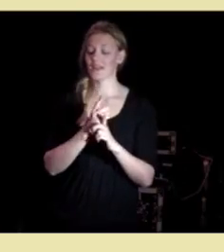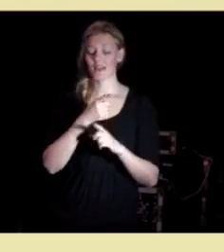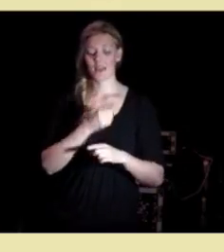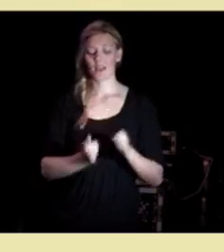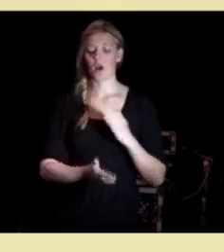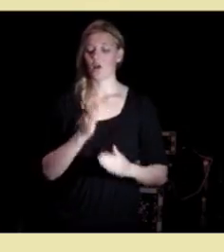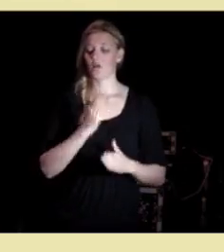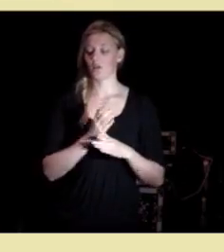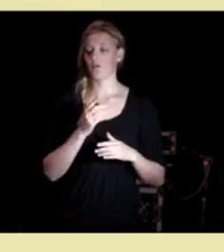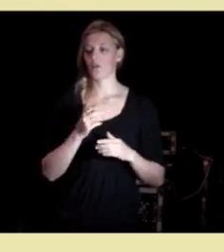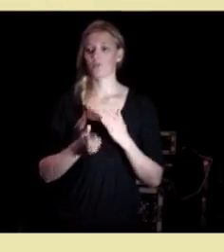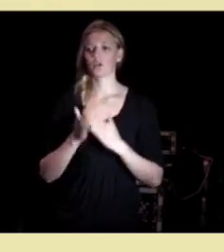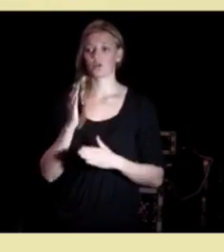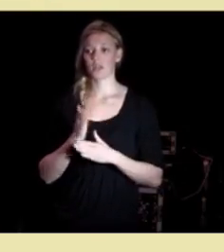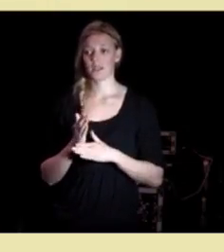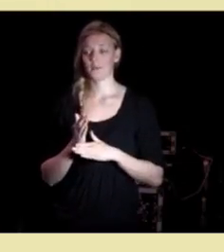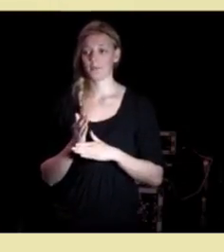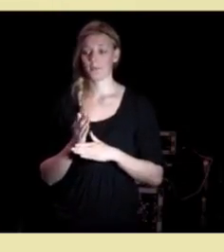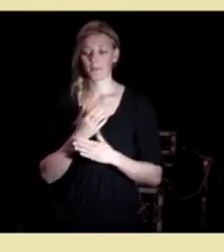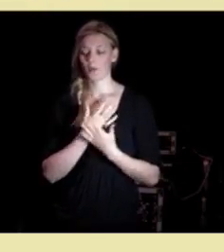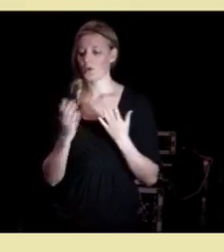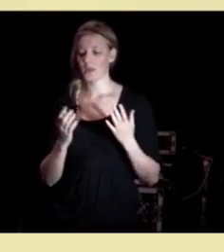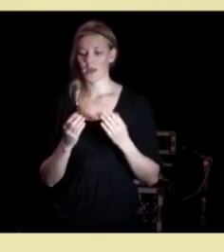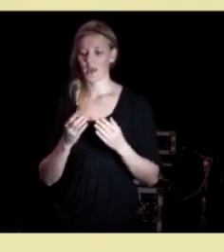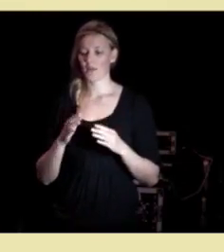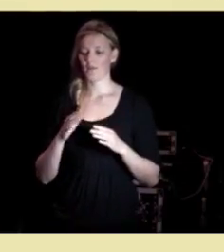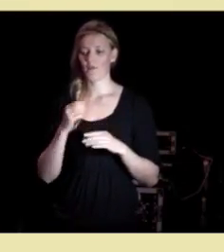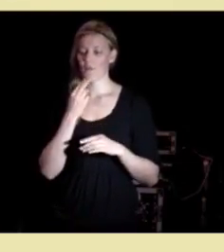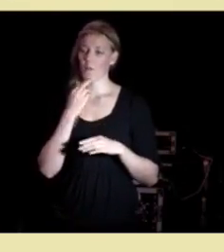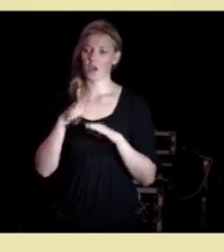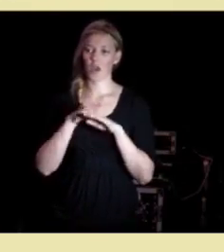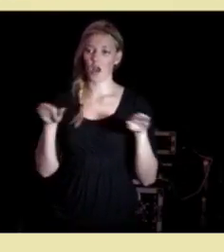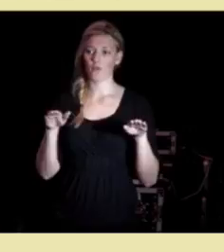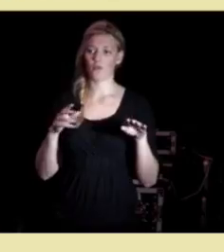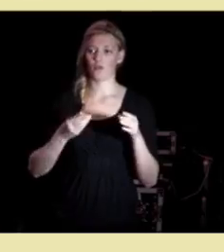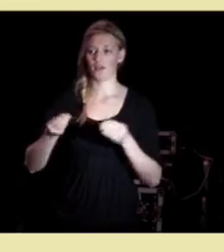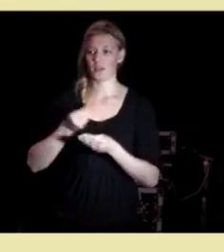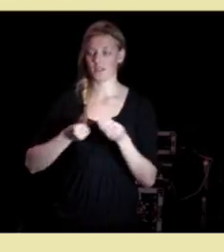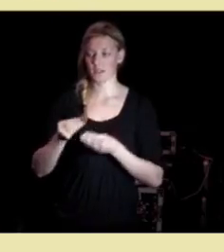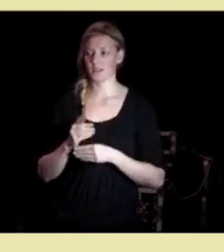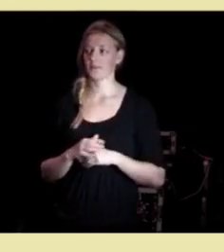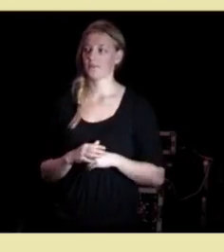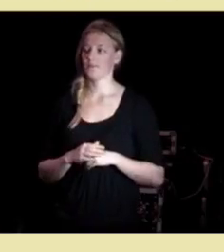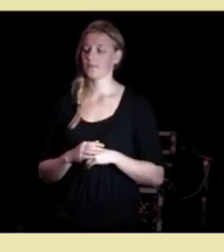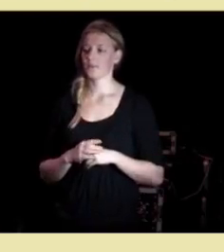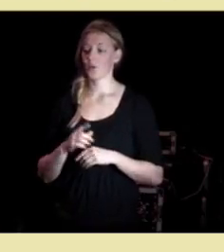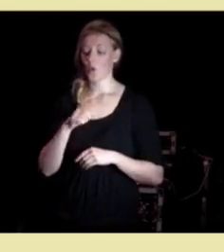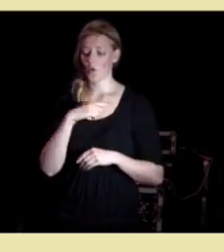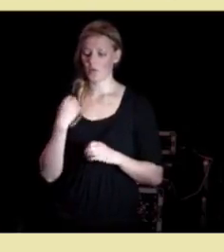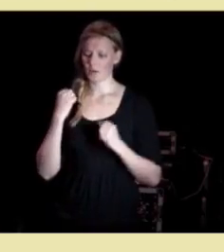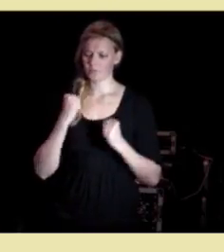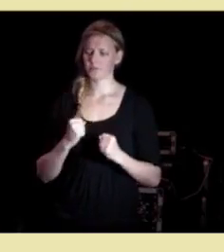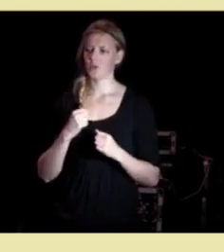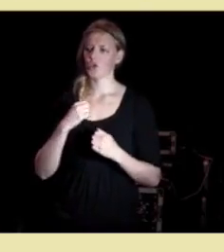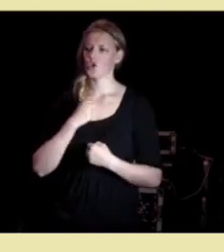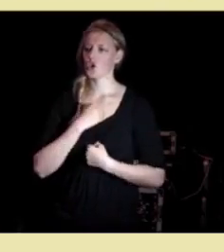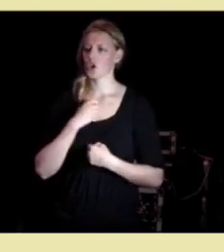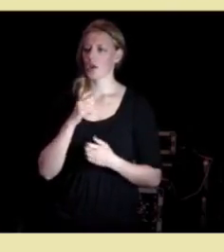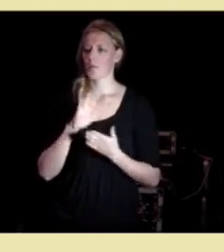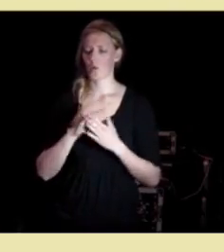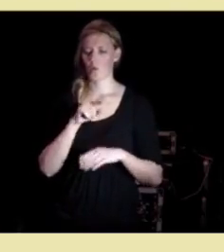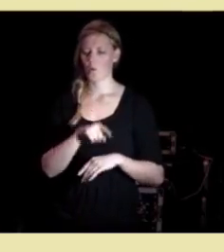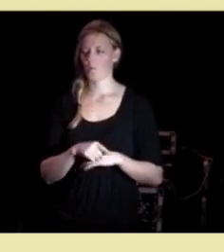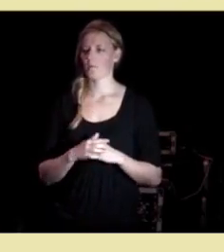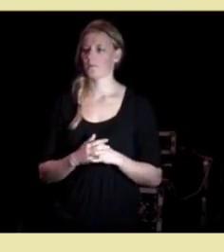for beslutninger, og ikke graden av finansiering. Og det står vi egentlig på ganske trygt. Det betyr